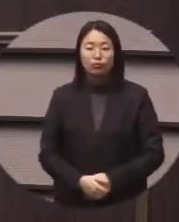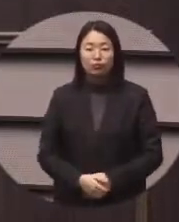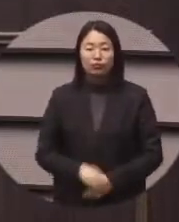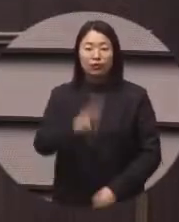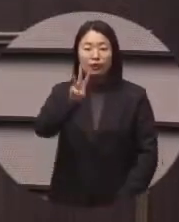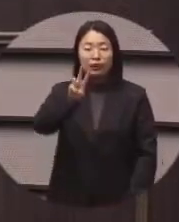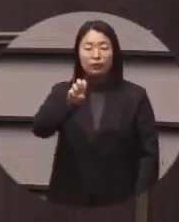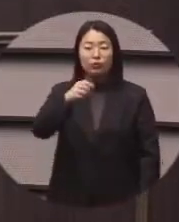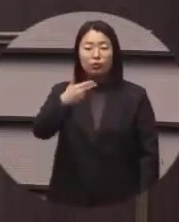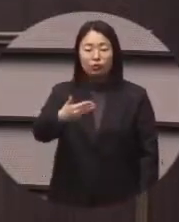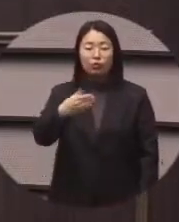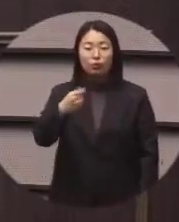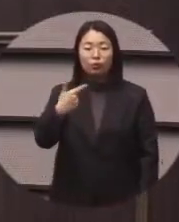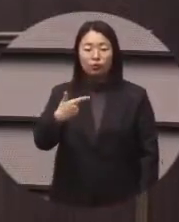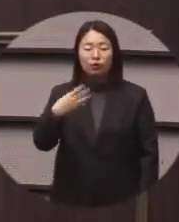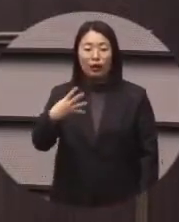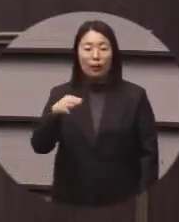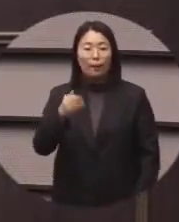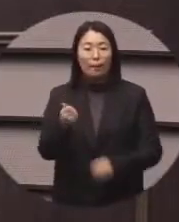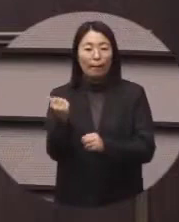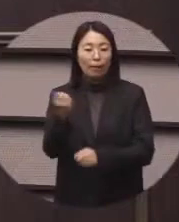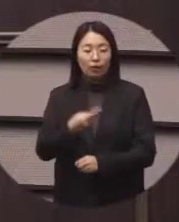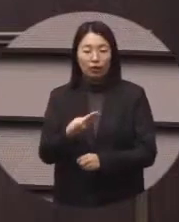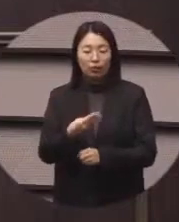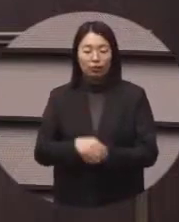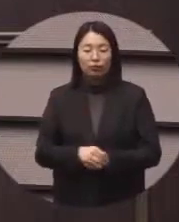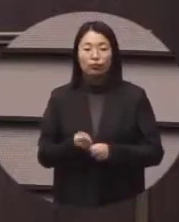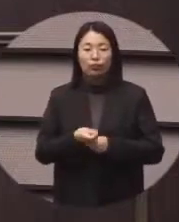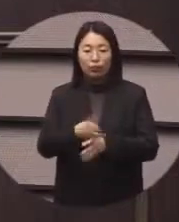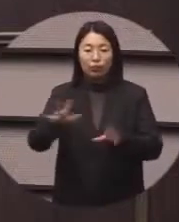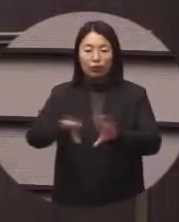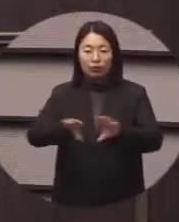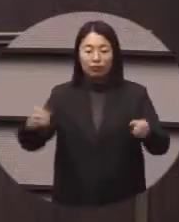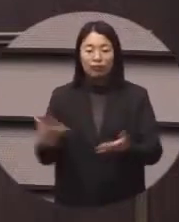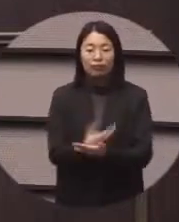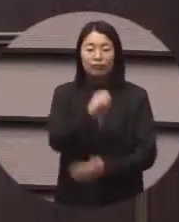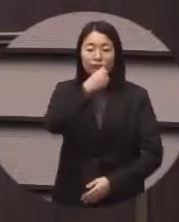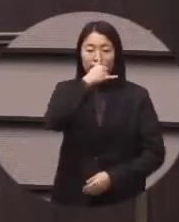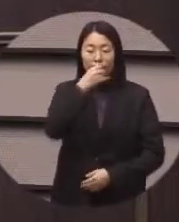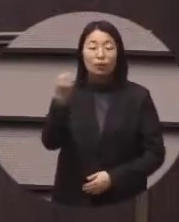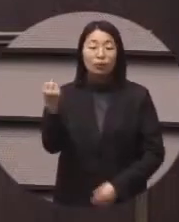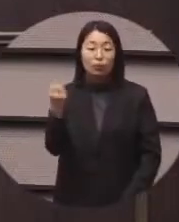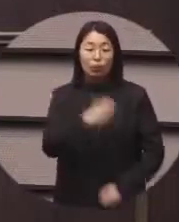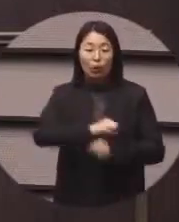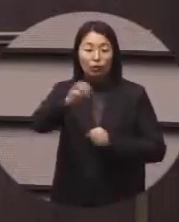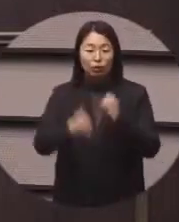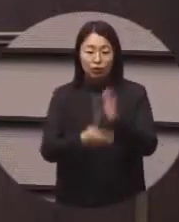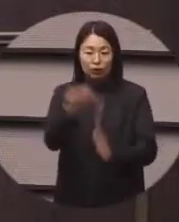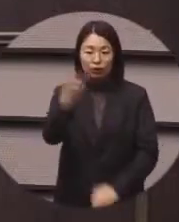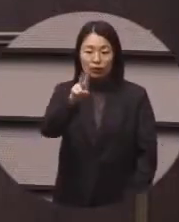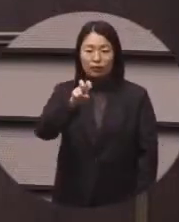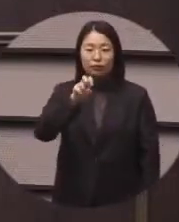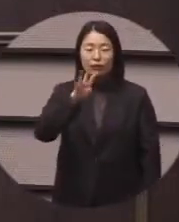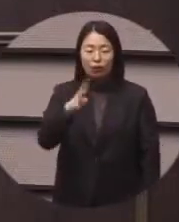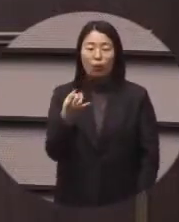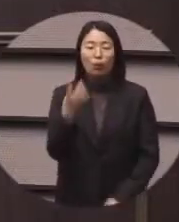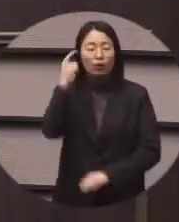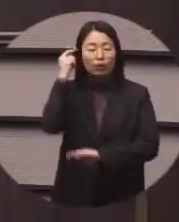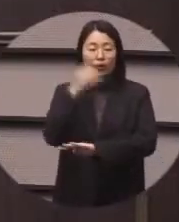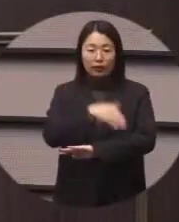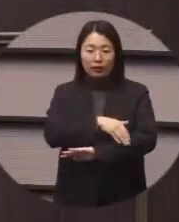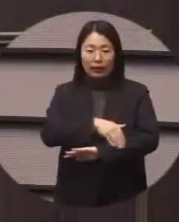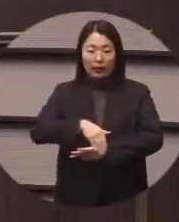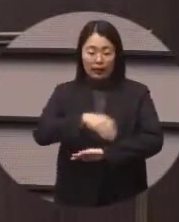39.04%로 상급 기관의 의존도가 높습니다. 또한 광주시는 2024년도 당초 예산